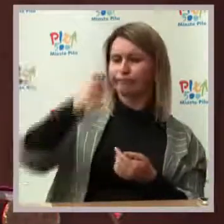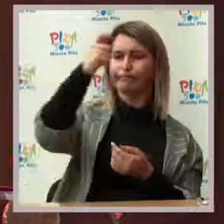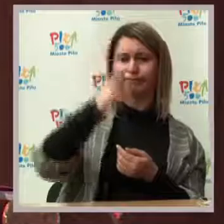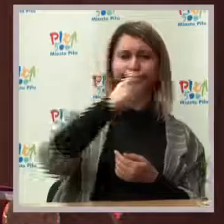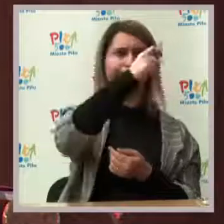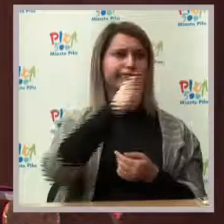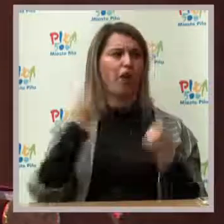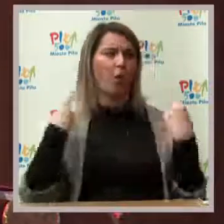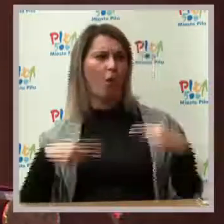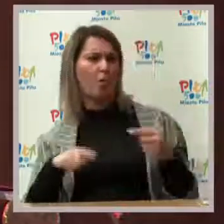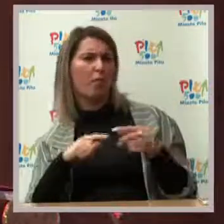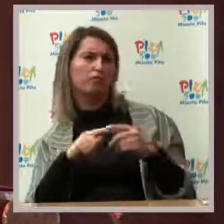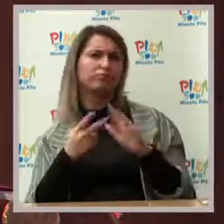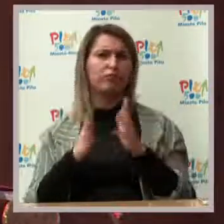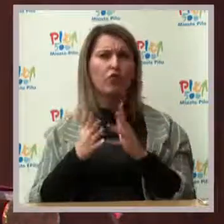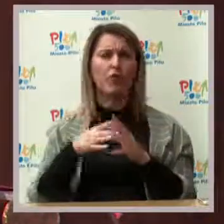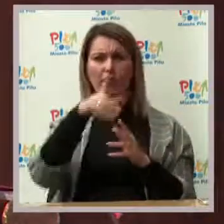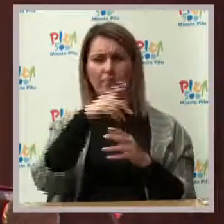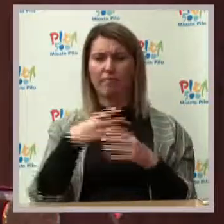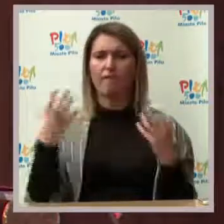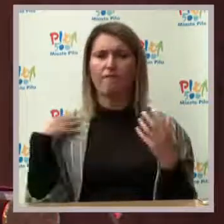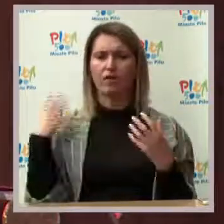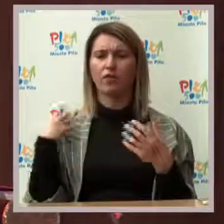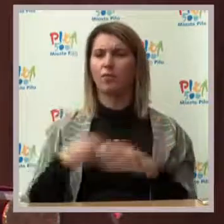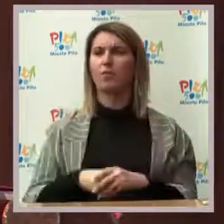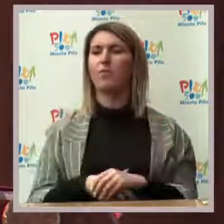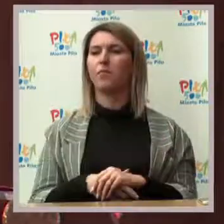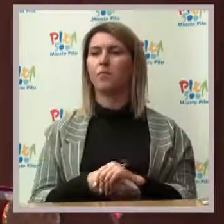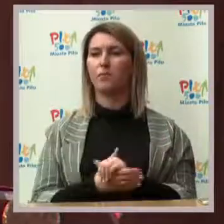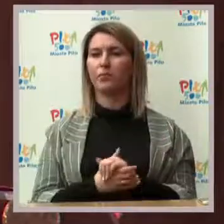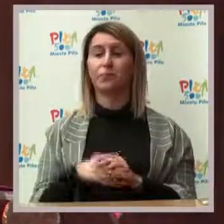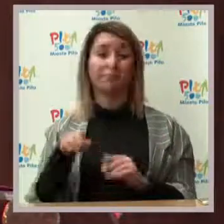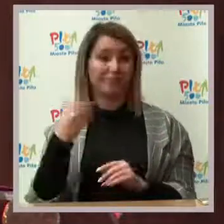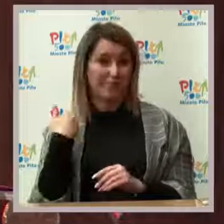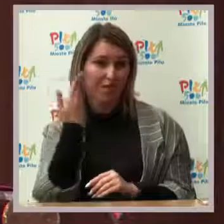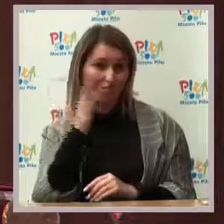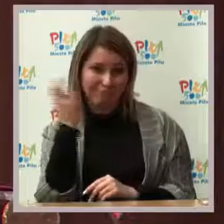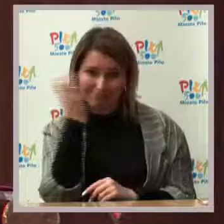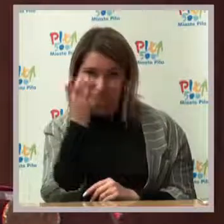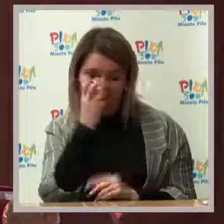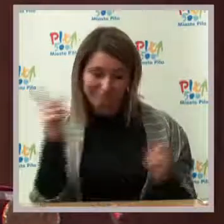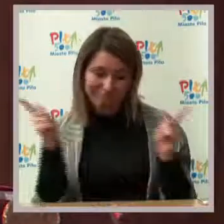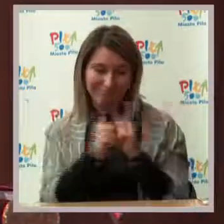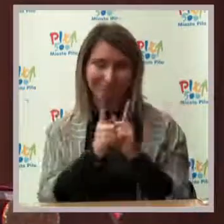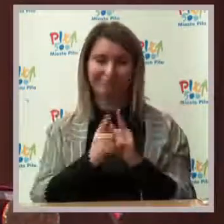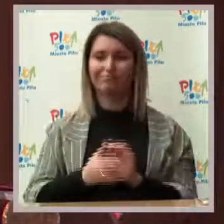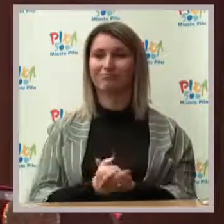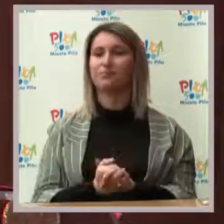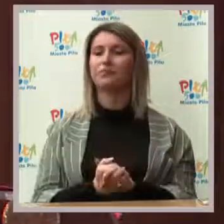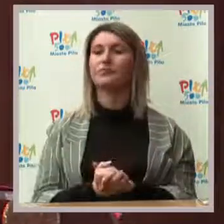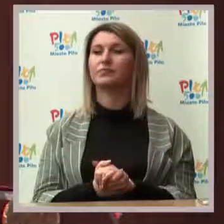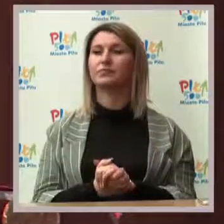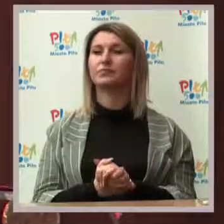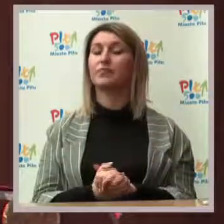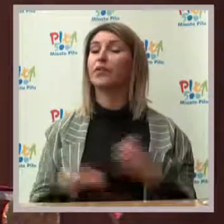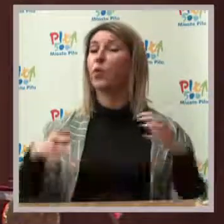mogło wzajemnie się spotkać. Było to bardzo wzruszające. Była też okazja, żeby klub